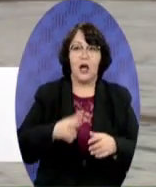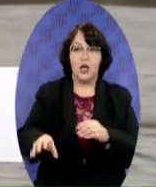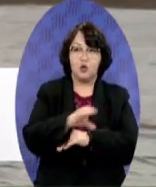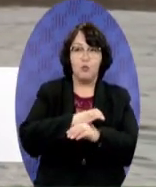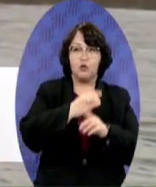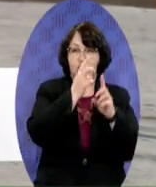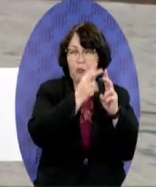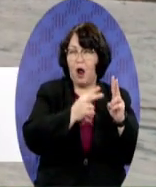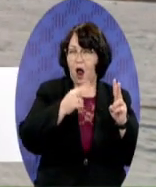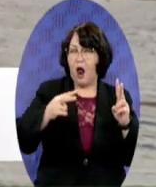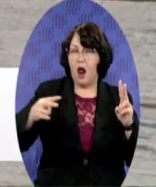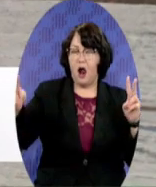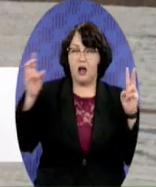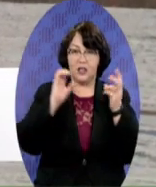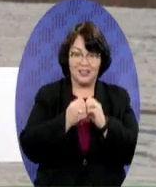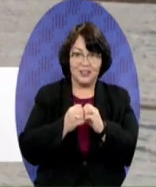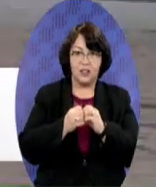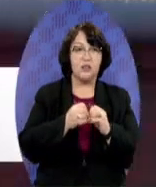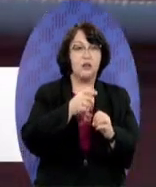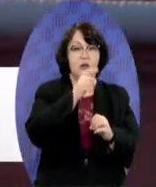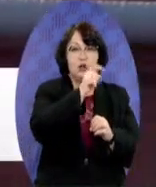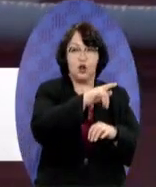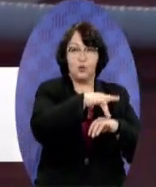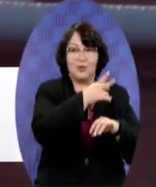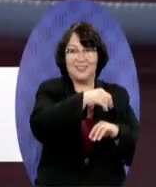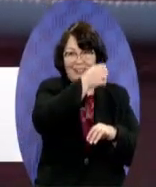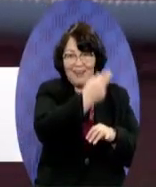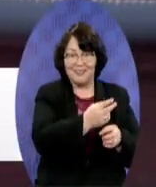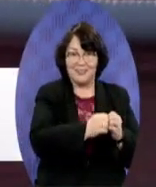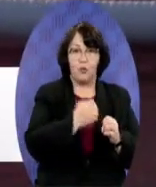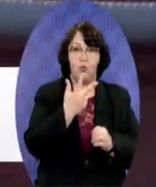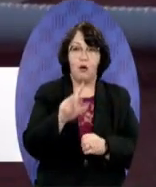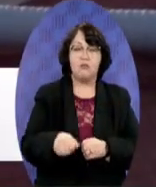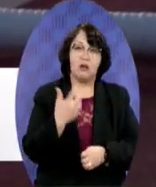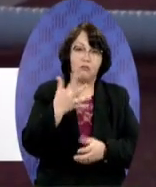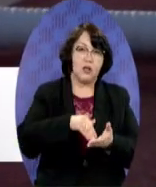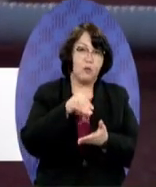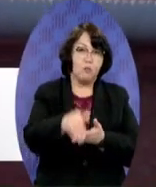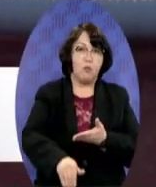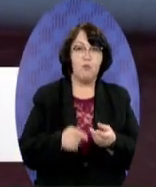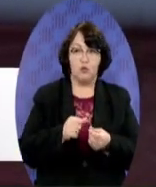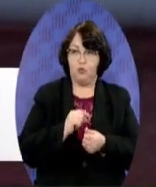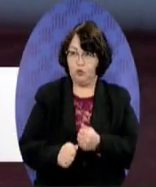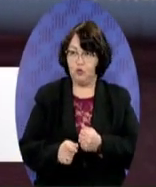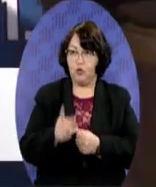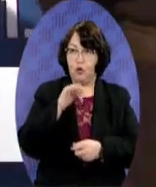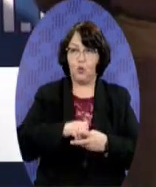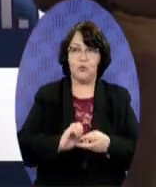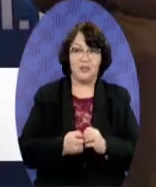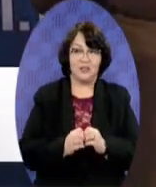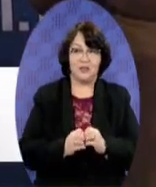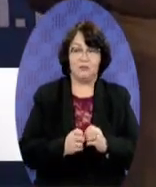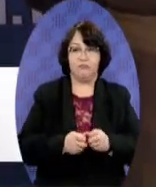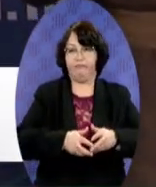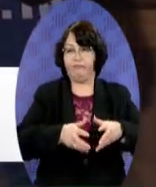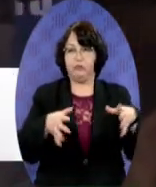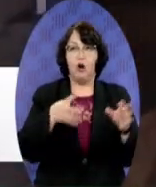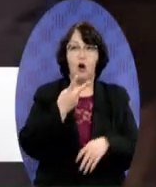дамжуулах шугам татах дэд станц барихад нийтдээ 3.5 тэрбум төгрөгийн хөрөнгө оруулалт хийсэн байна.